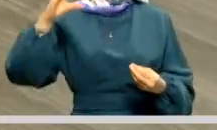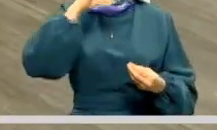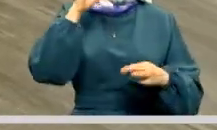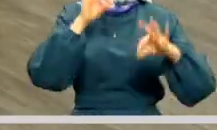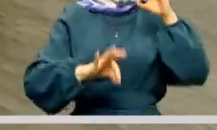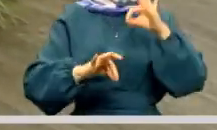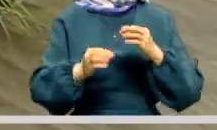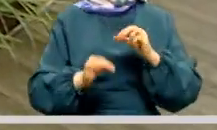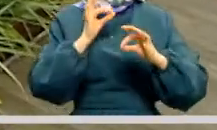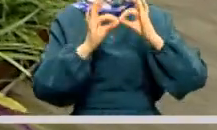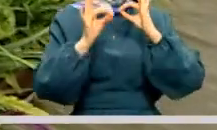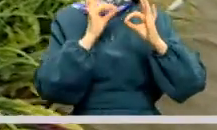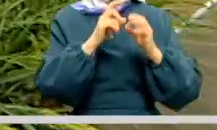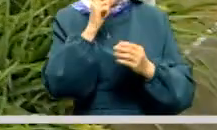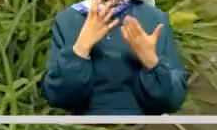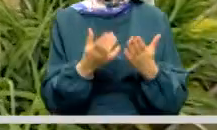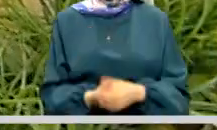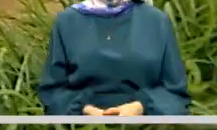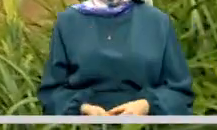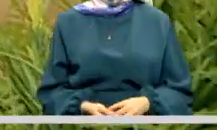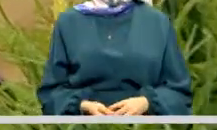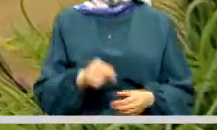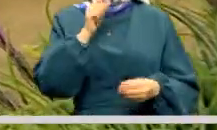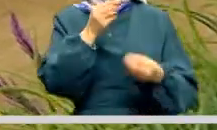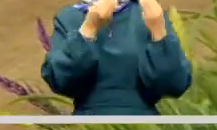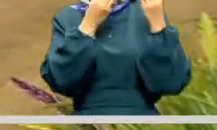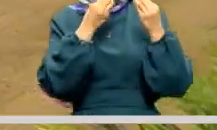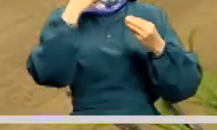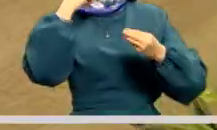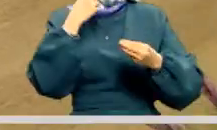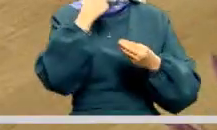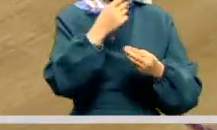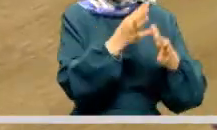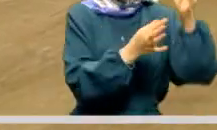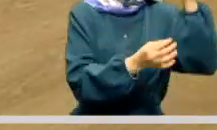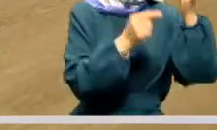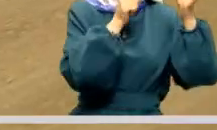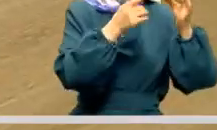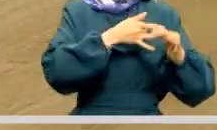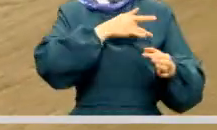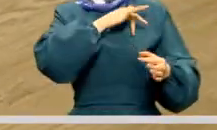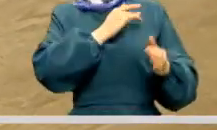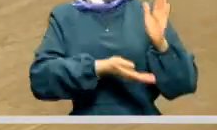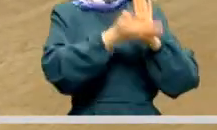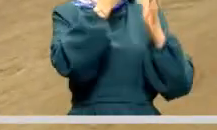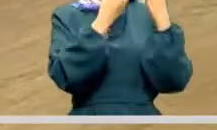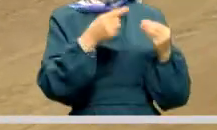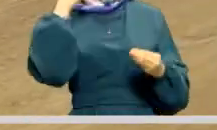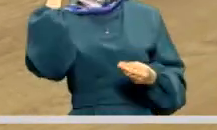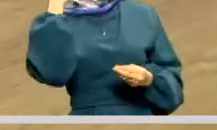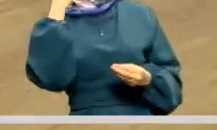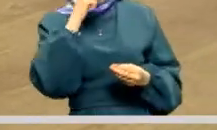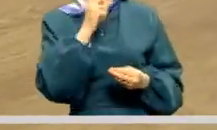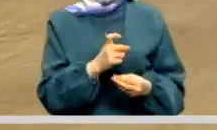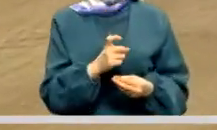Takva mıdır İşte biz güzel ahlaklı dediğimiz insanların Aslında doğru orantıyla mesela imanlarının da yüksek olduğunu mu düşünürüz